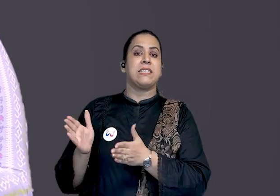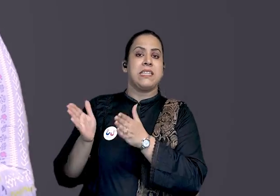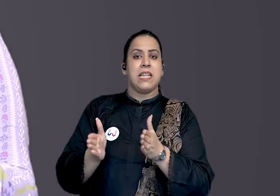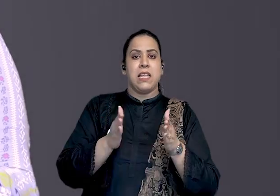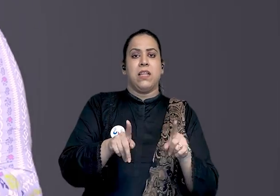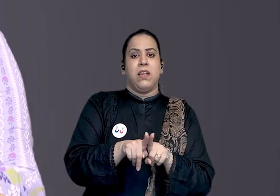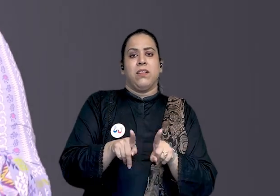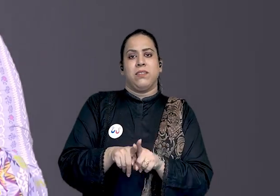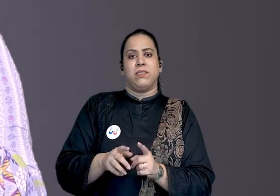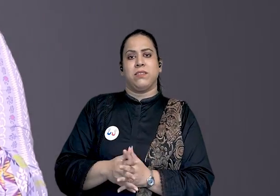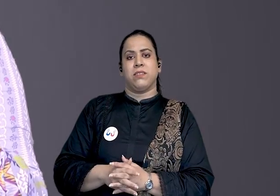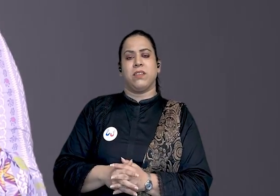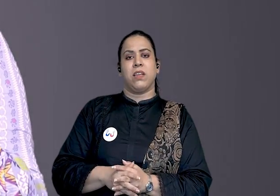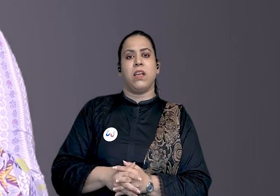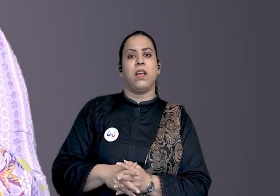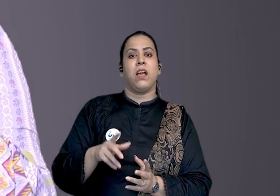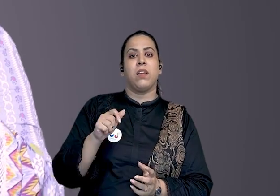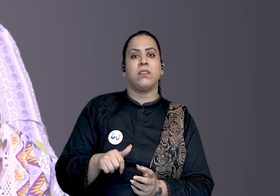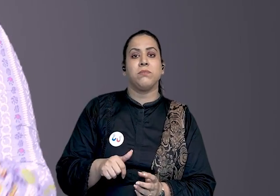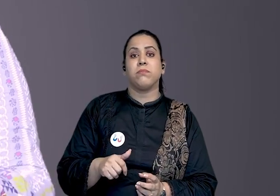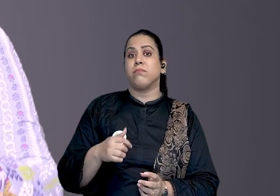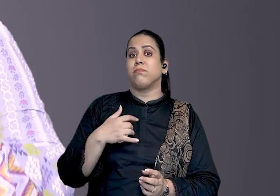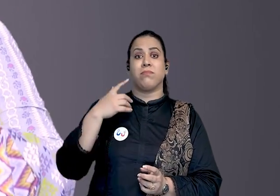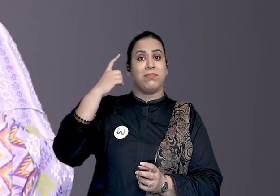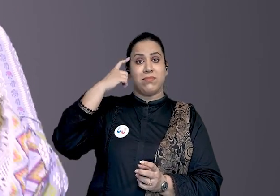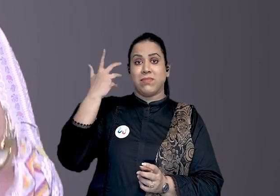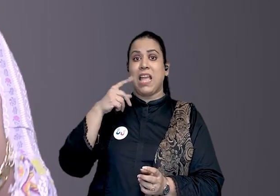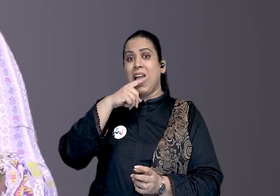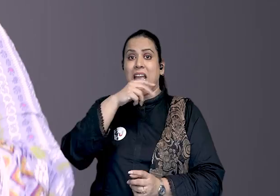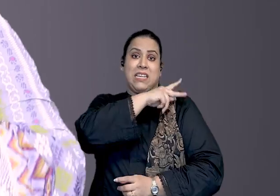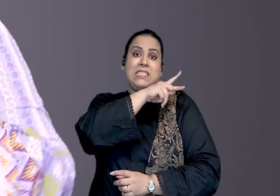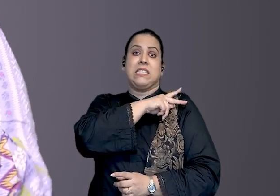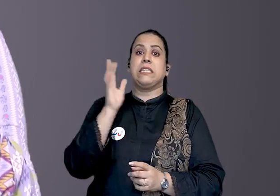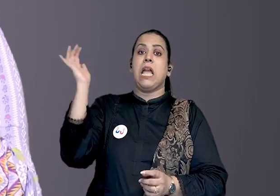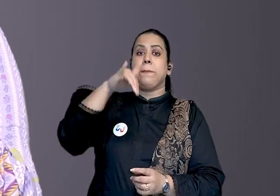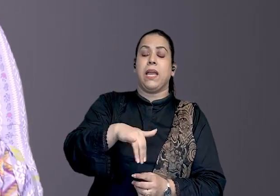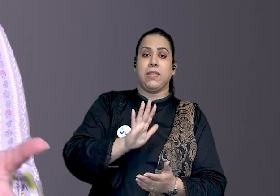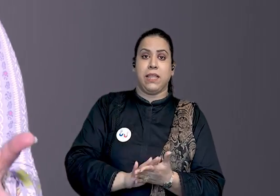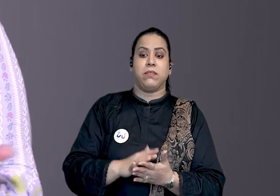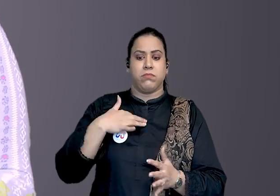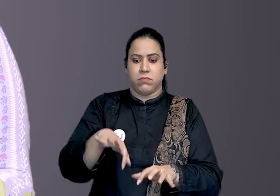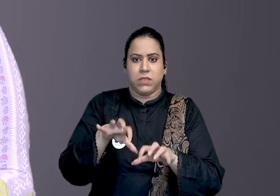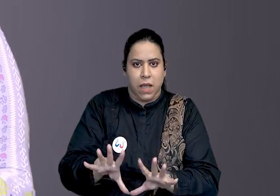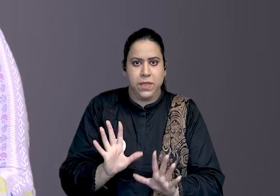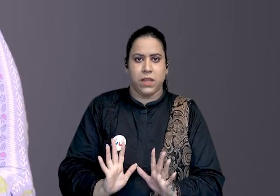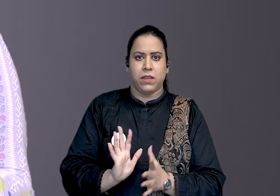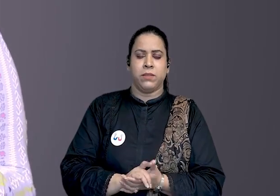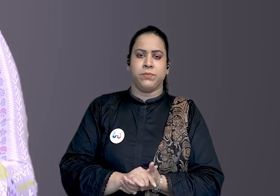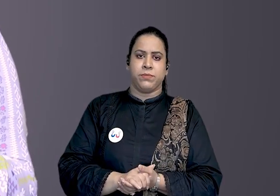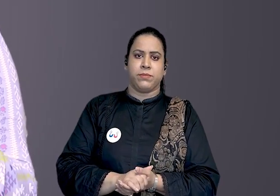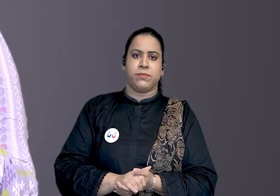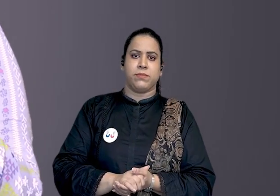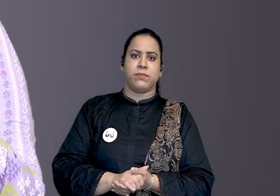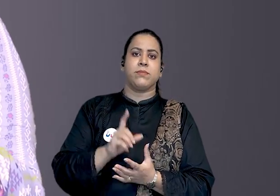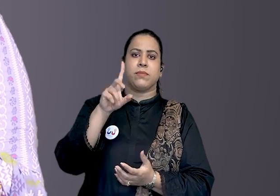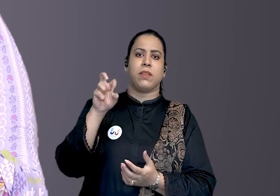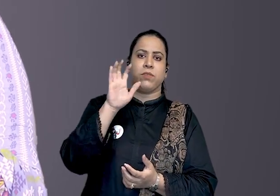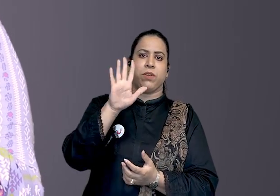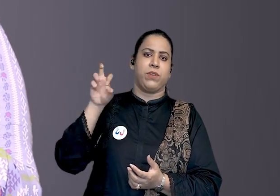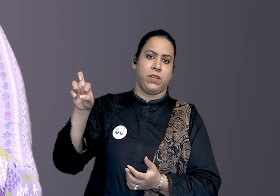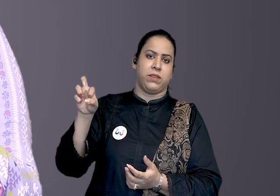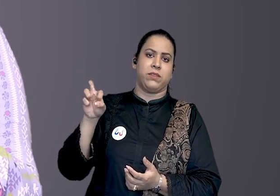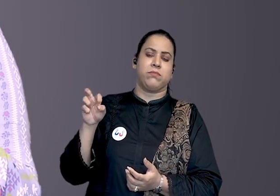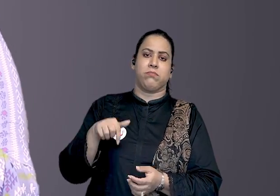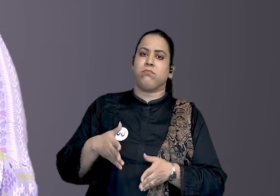ہے، تو دین دے اسٹارٹیڈ اسٹیبلشنگ دا ایڈمنسٹریٹو سسٹمس ہیئر. یہ